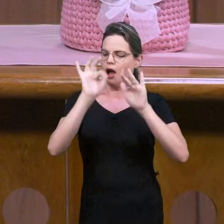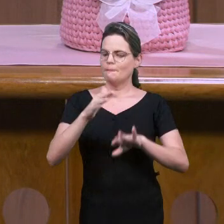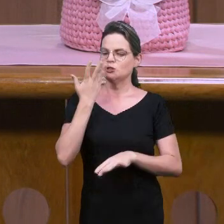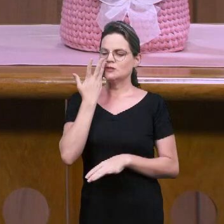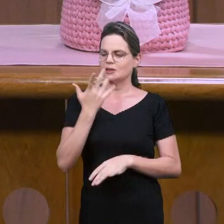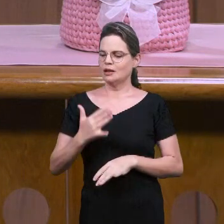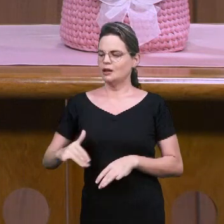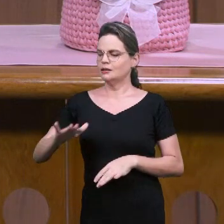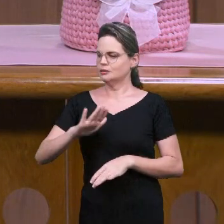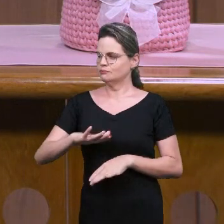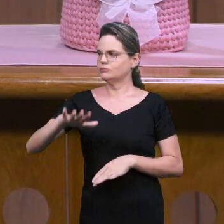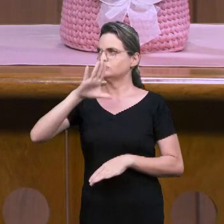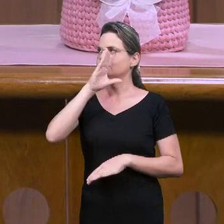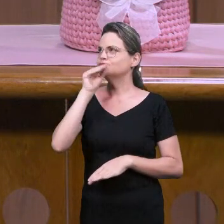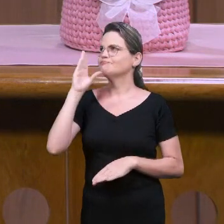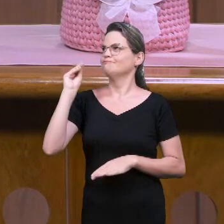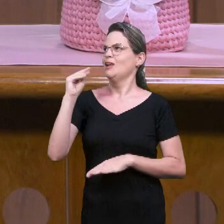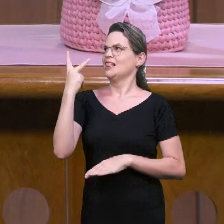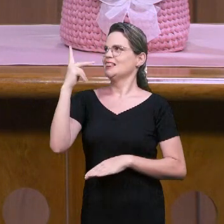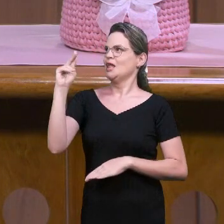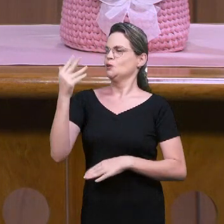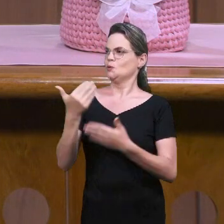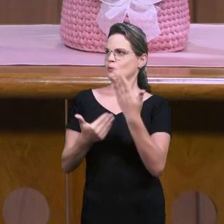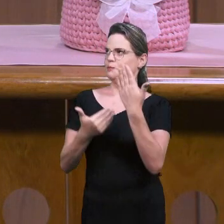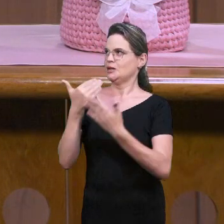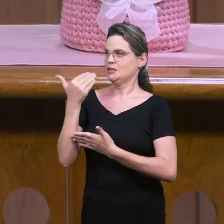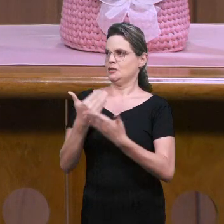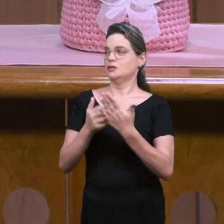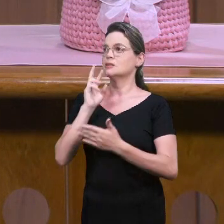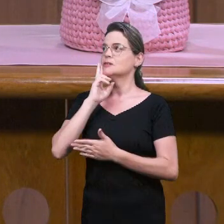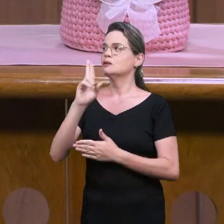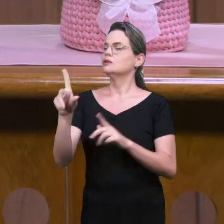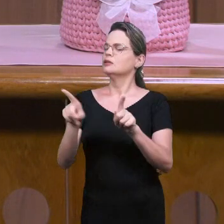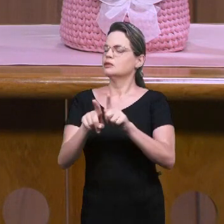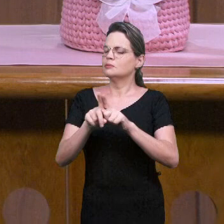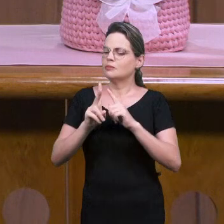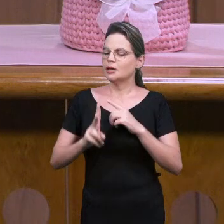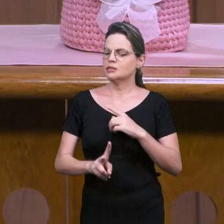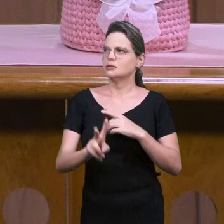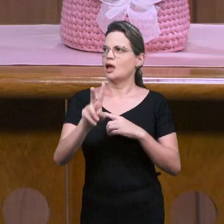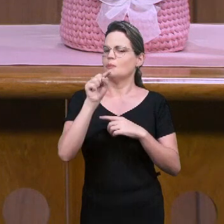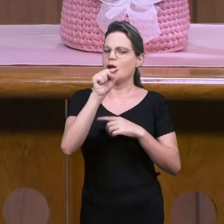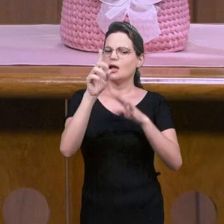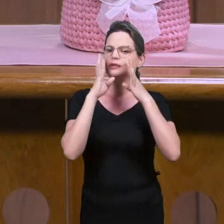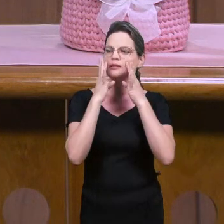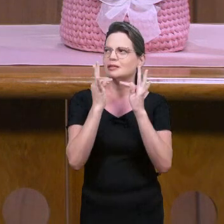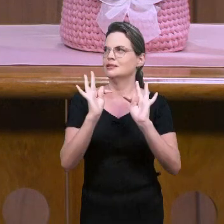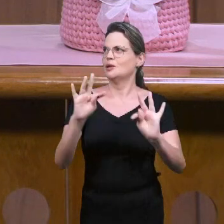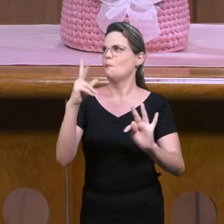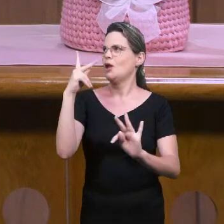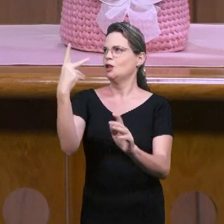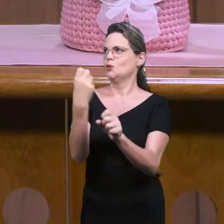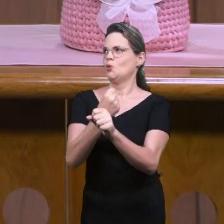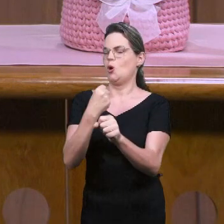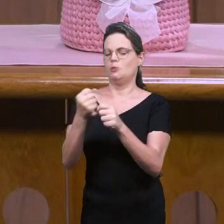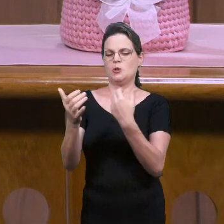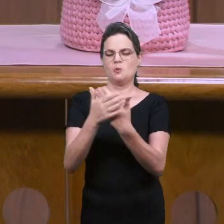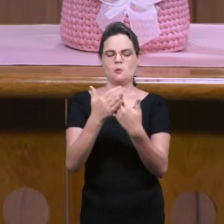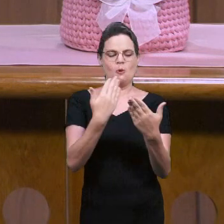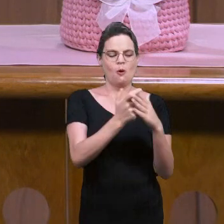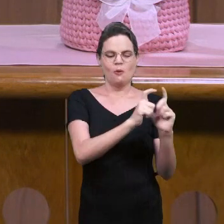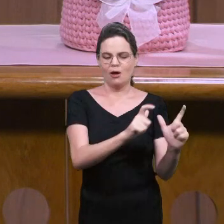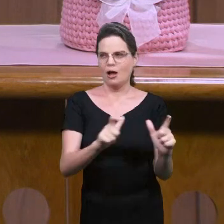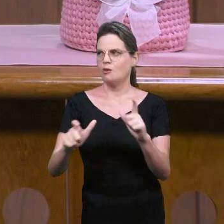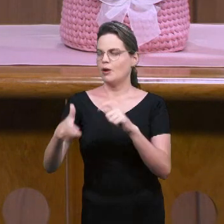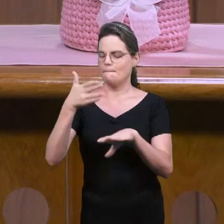enfants intermédiaires et adolescents de ta maison, et qu'ils soient toujours un témoignage vivant de ton œuvre, où qu'ils